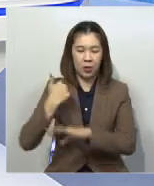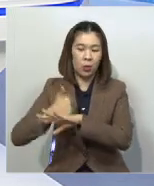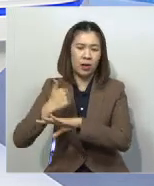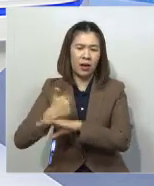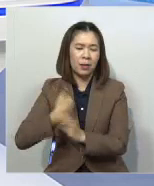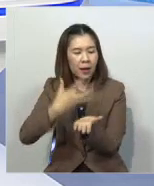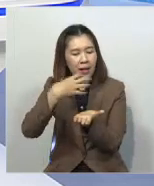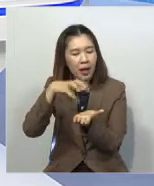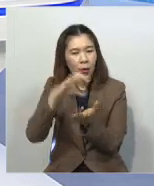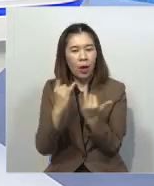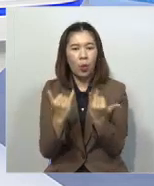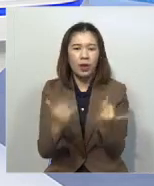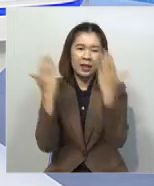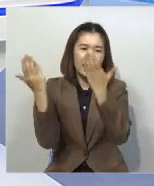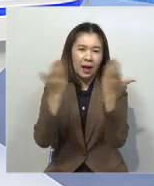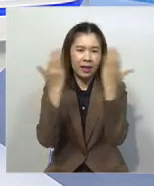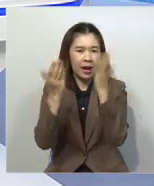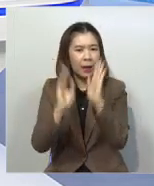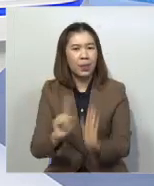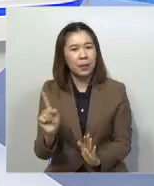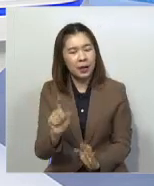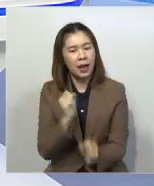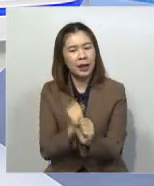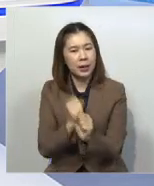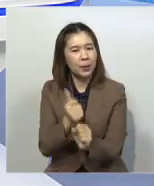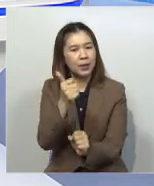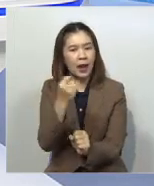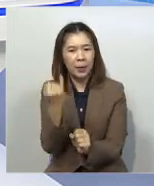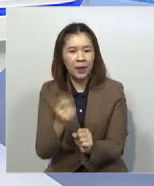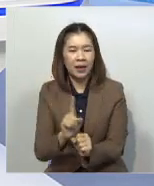ให้ฟังนี่แหละว่าวันนี้เนี่ยสภาพอากาศเป็นยังไงแล้วจะขึ้นทำฝนหลวงได้หรือไม่นะคะ ใช่ค่ะ